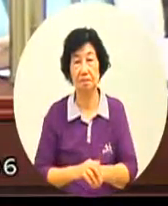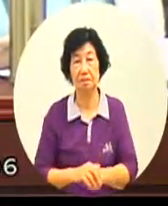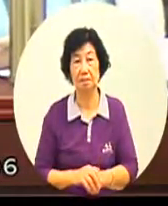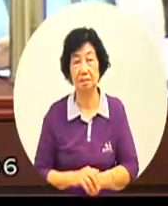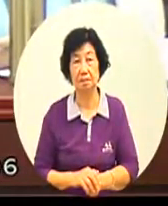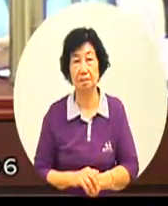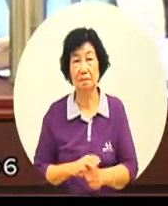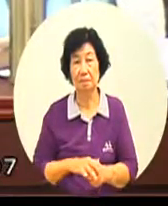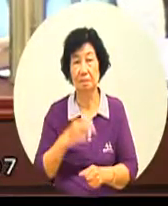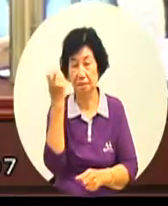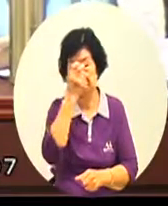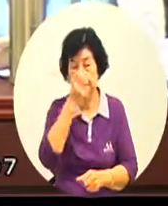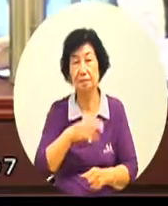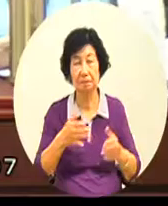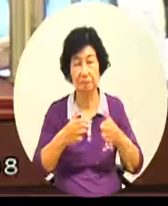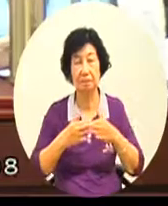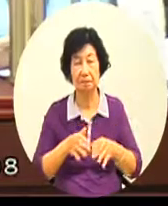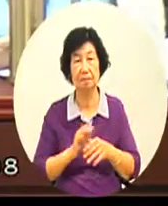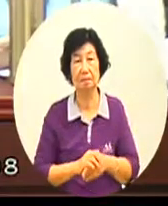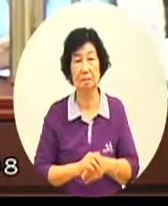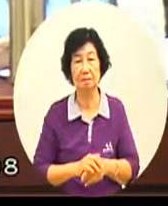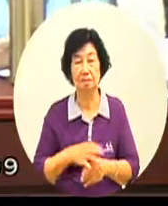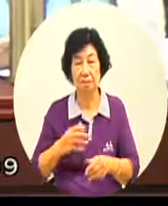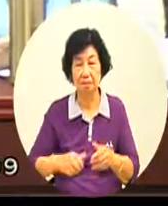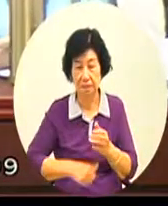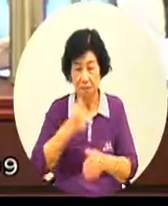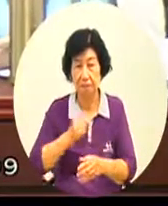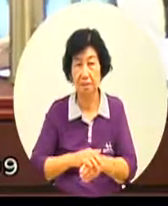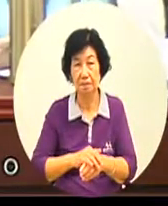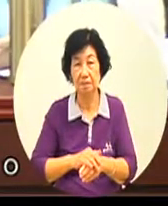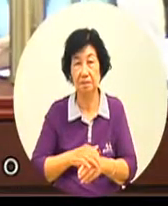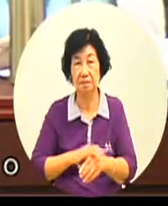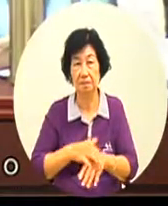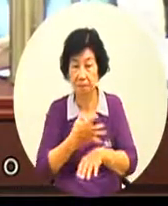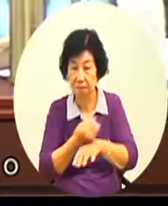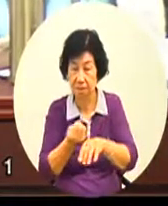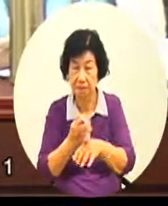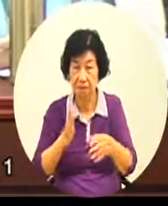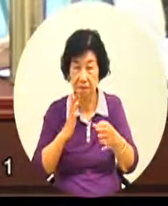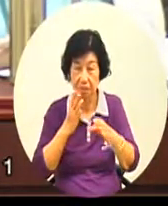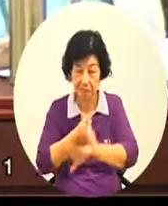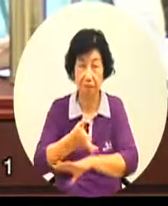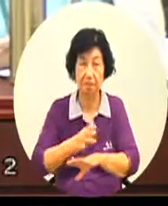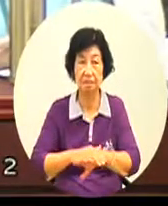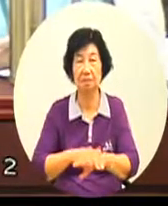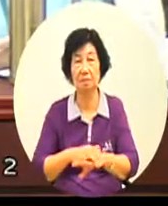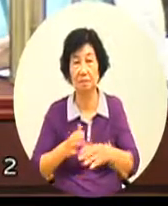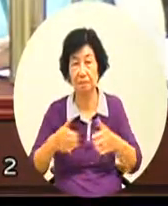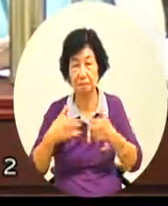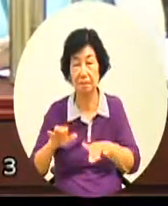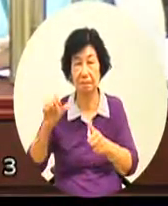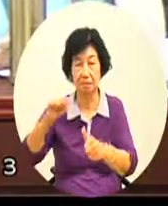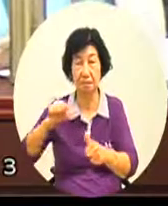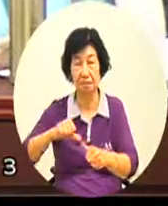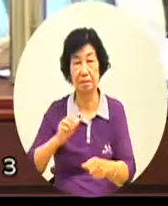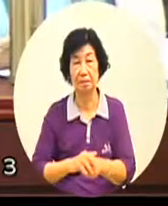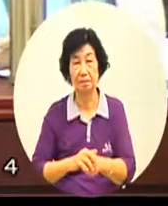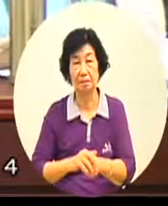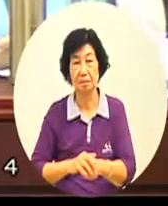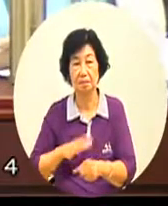如果是这个数据，你们会不会罚？ 如果依照目前的首长的驾驶的规